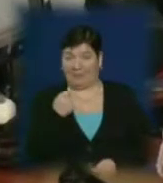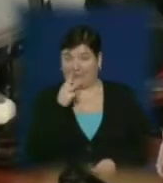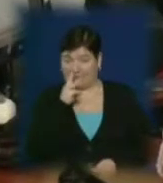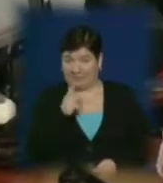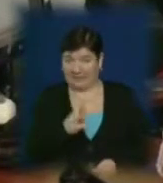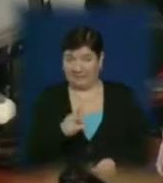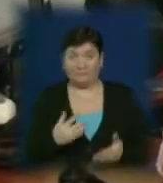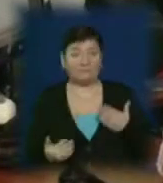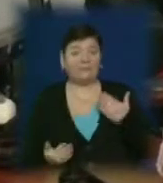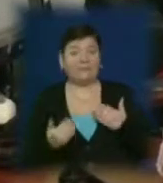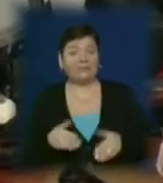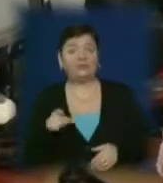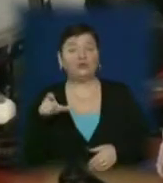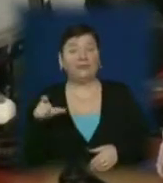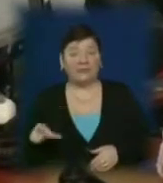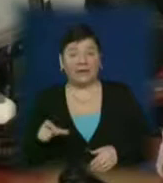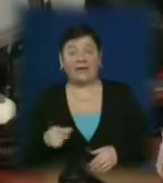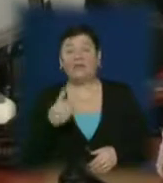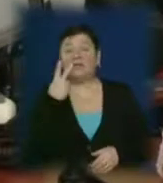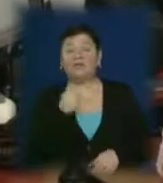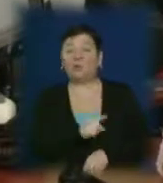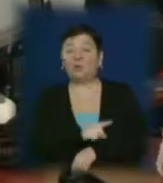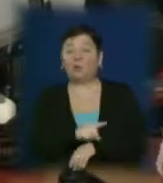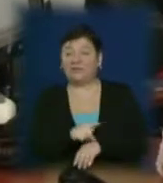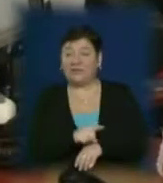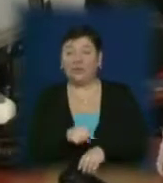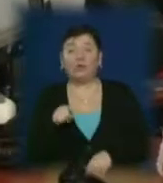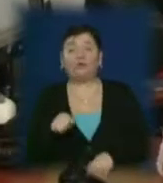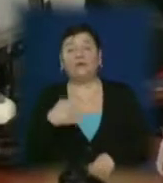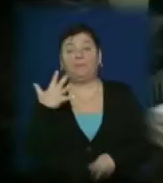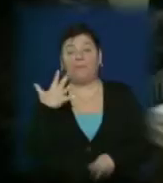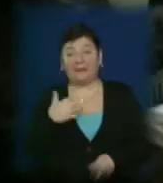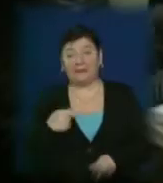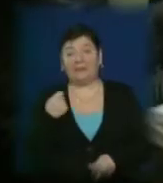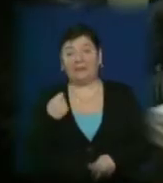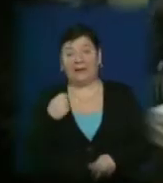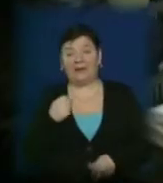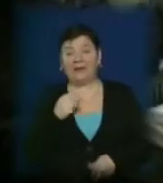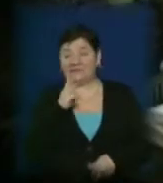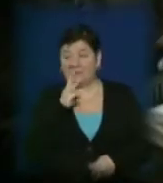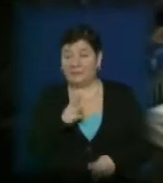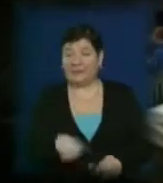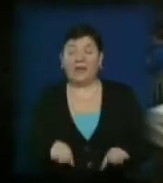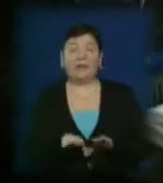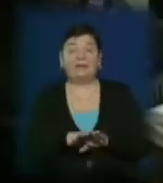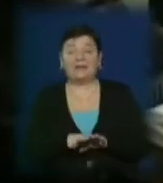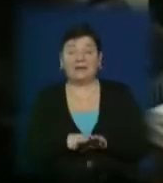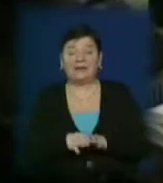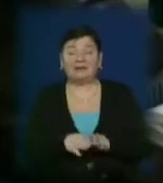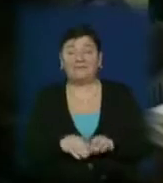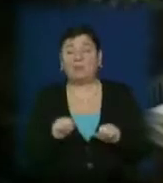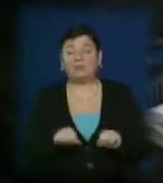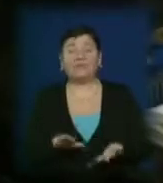якщо людина хоче, щоб на протязі 2 годин було зареєстровано, тоді 5 мінімальних зарплат. Таке широке коло суб'єктів, до яких